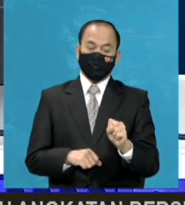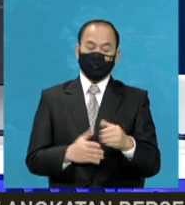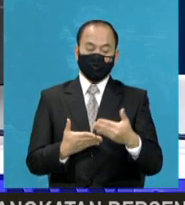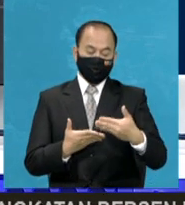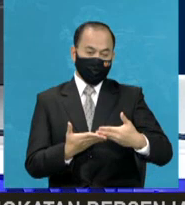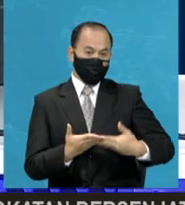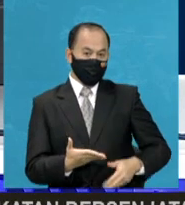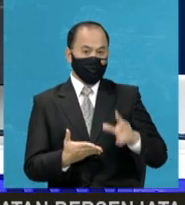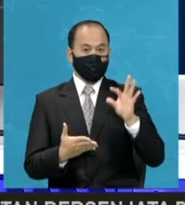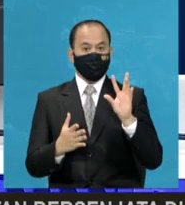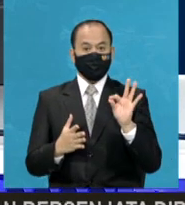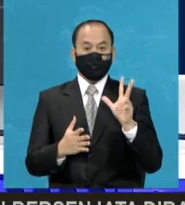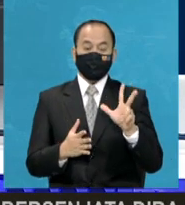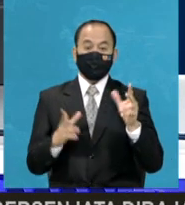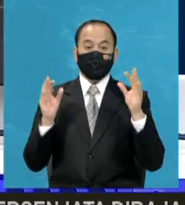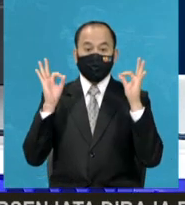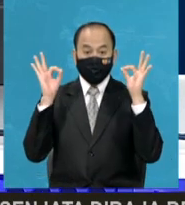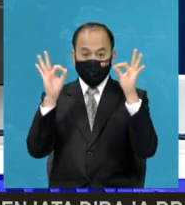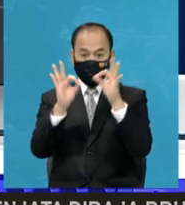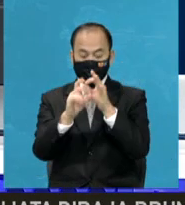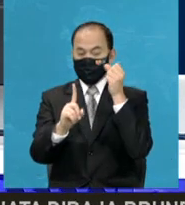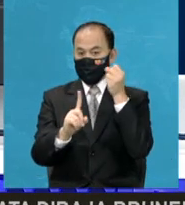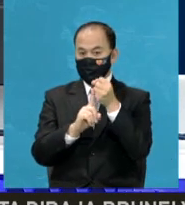tiga Lagi fokus strategi kementriannya